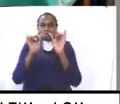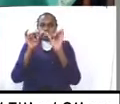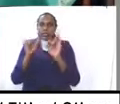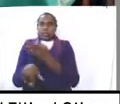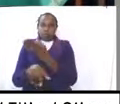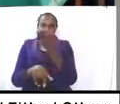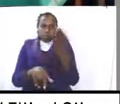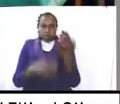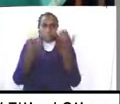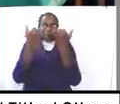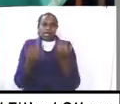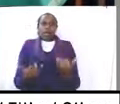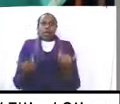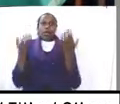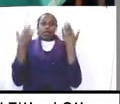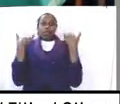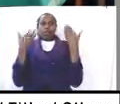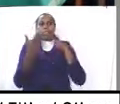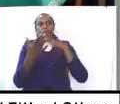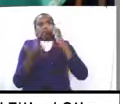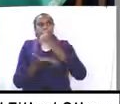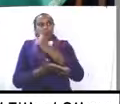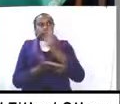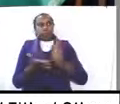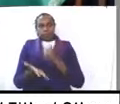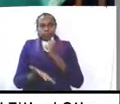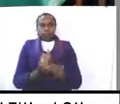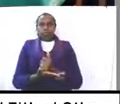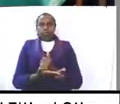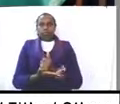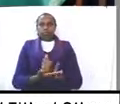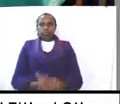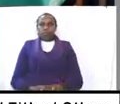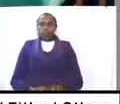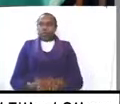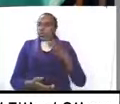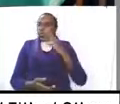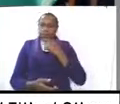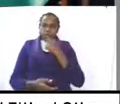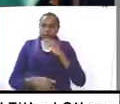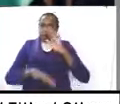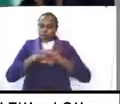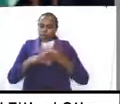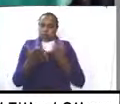nanyi sasa na hata milele. Amen. Tuwatakia